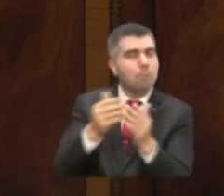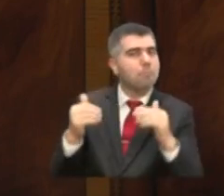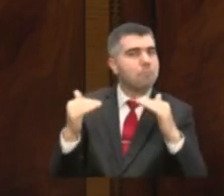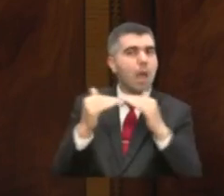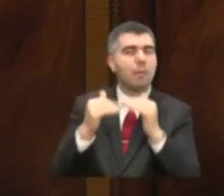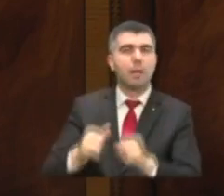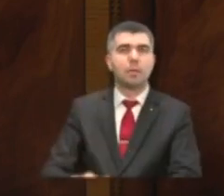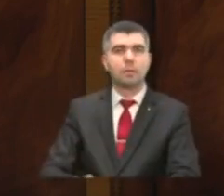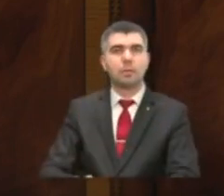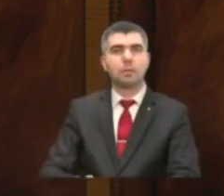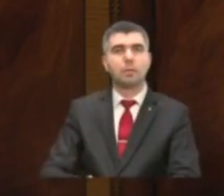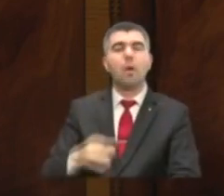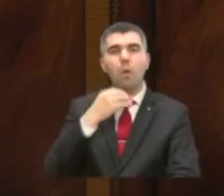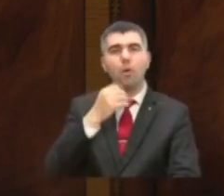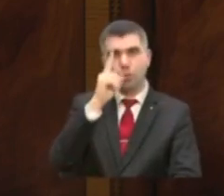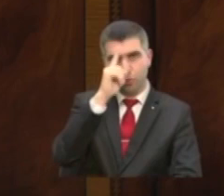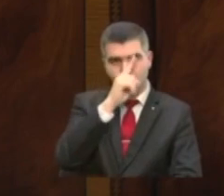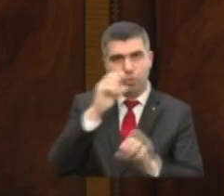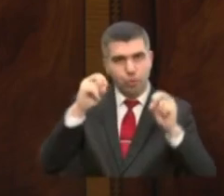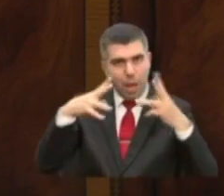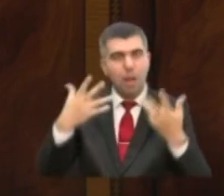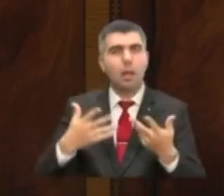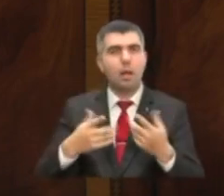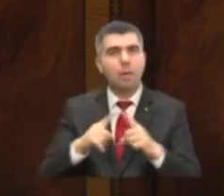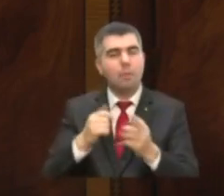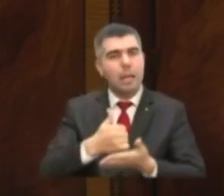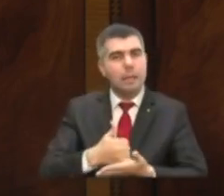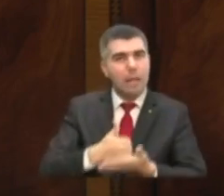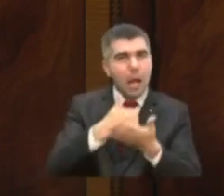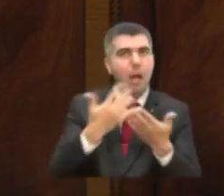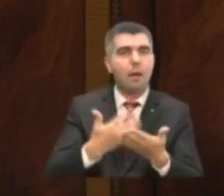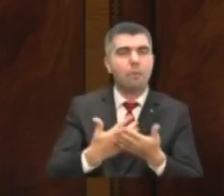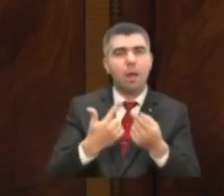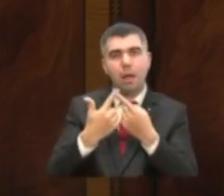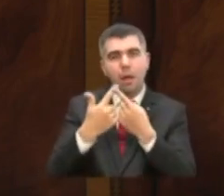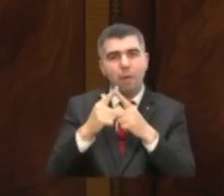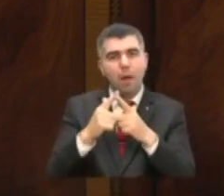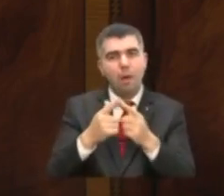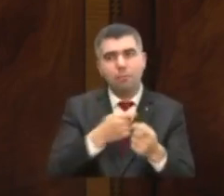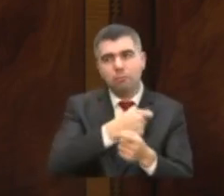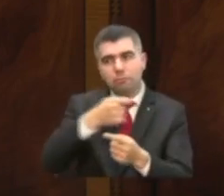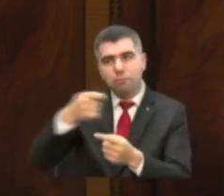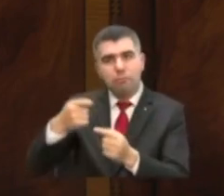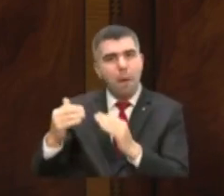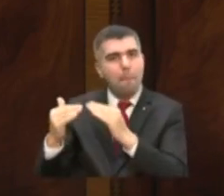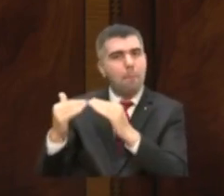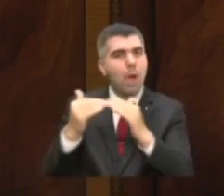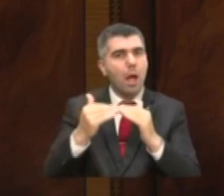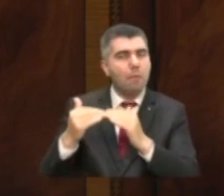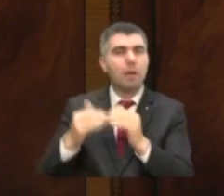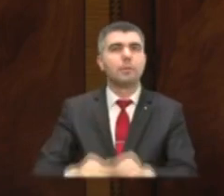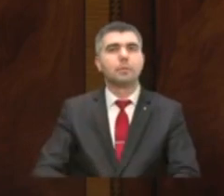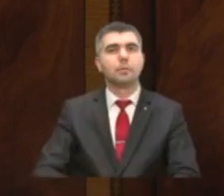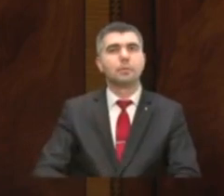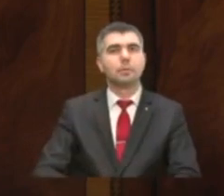وإحنا ما نكرهوش، ندعموا هذا الشيء أكثر باش نمشيه في اتجاه هذا التوزيع الأكثر عدالة للثروة.